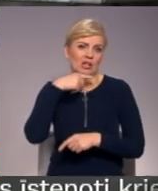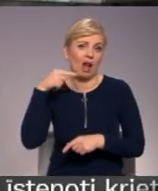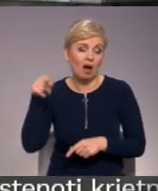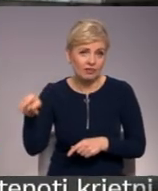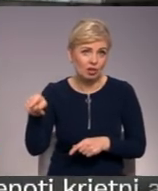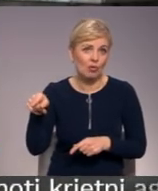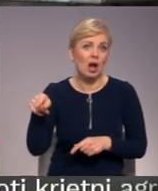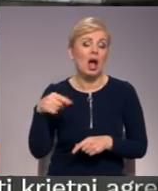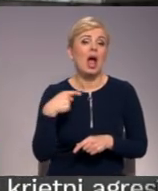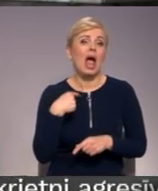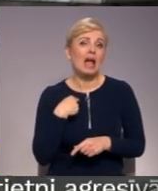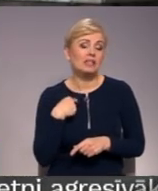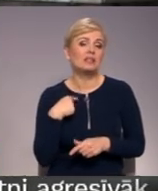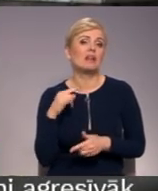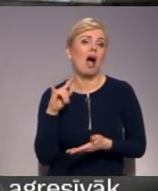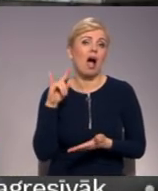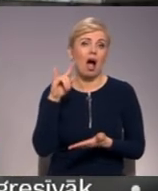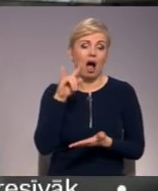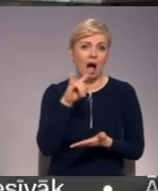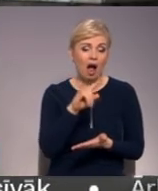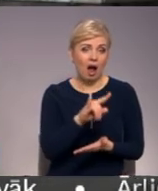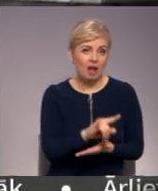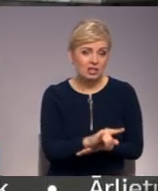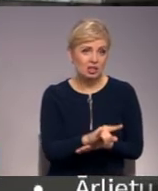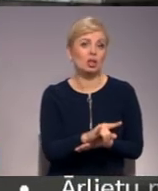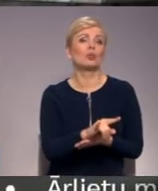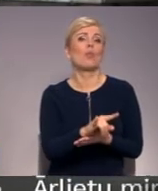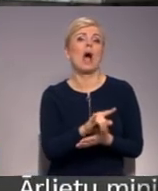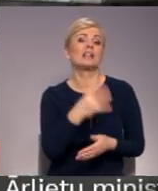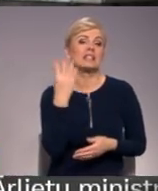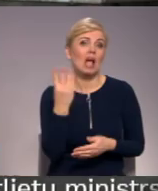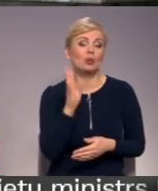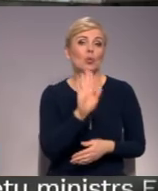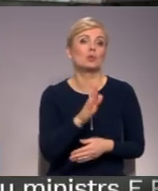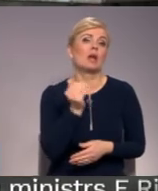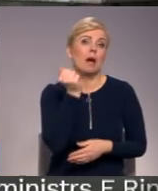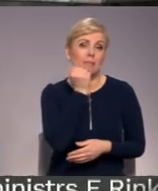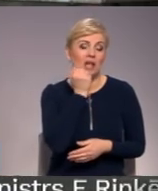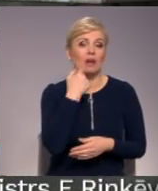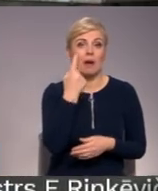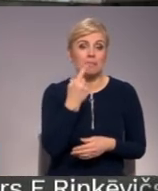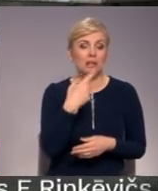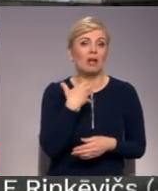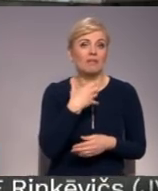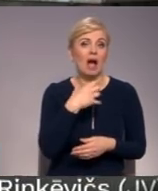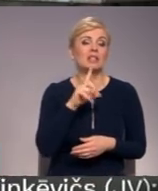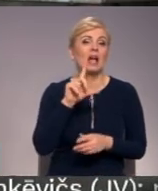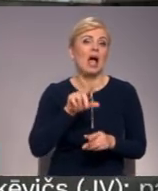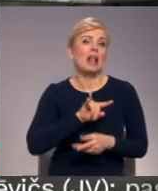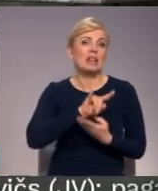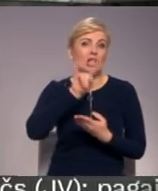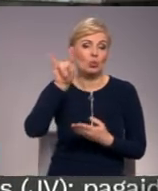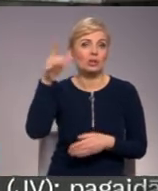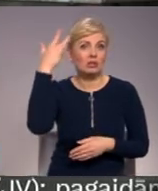Jā, prilietēl v četvērk v Moskvu. Es atlidoju ceturtdien uz Maskavu. Pirmdien vajadzēja lidot uz Ameriku, man bija